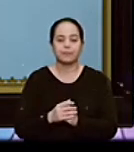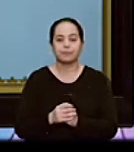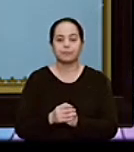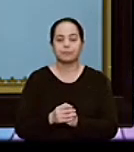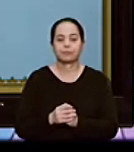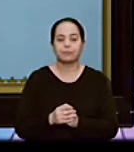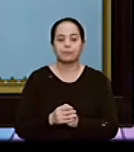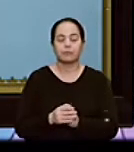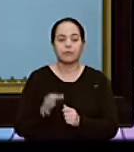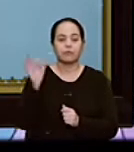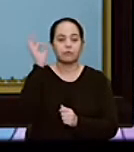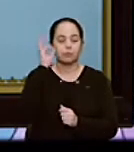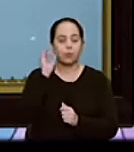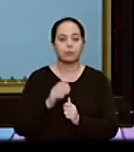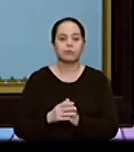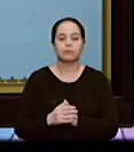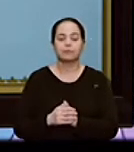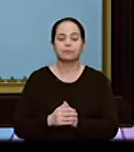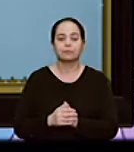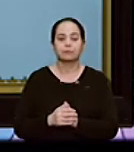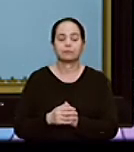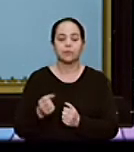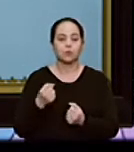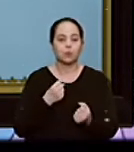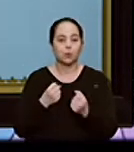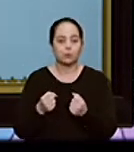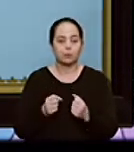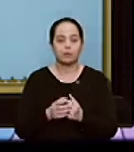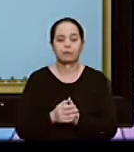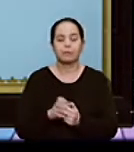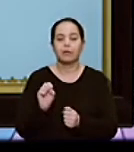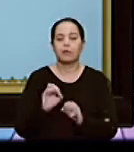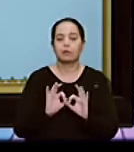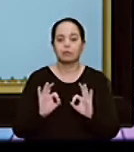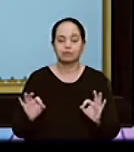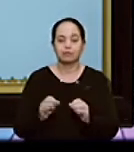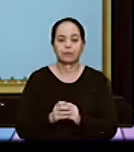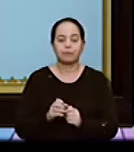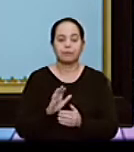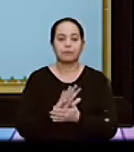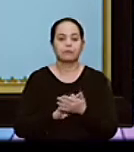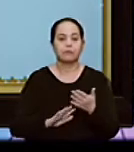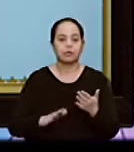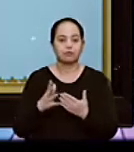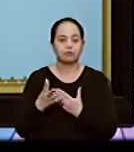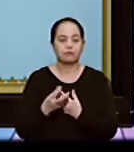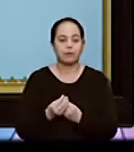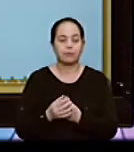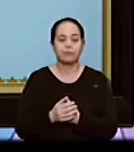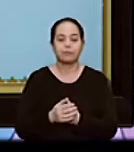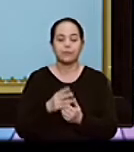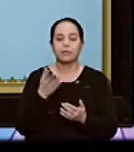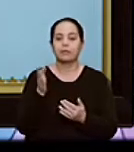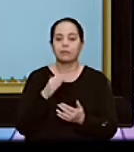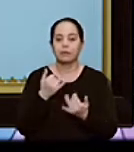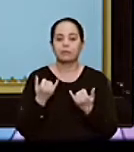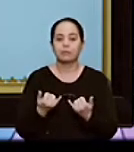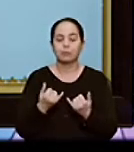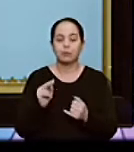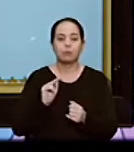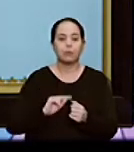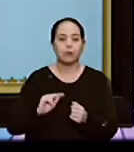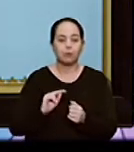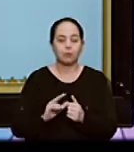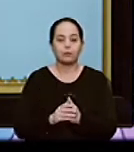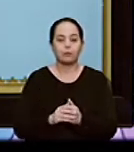Вспомнили? Закрепили? Отлично! Идем дальше с вами. Давайте теперь поработаем,